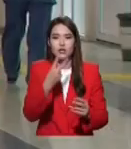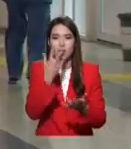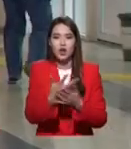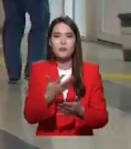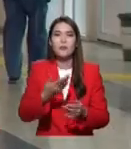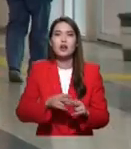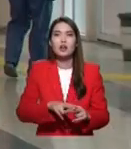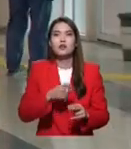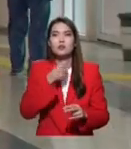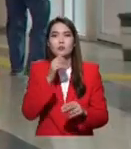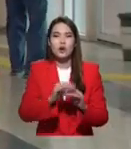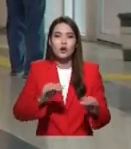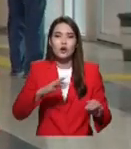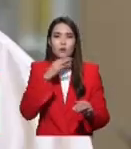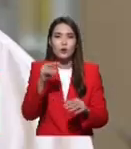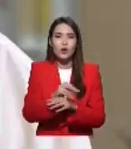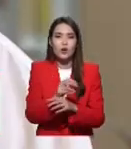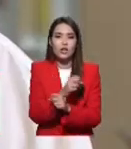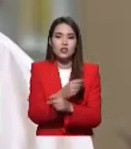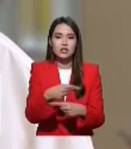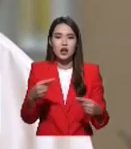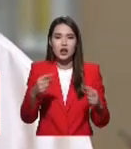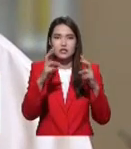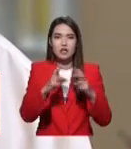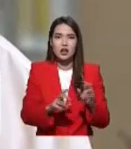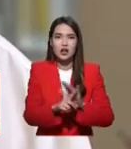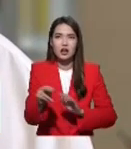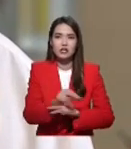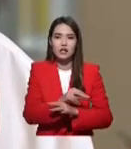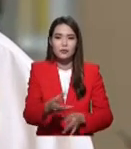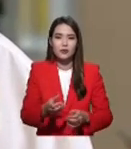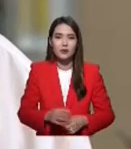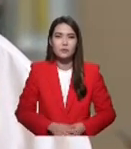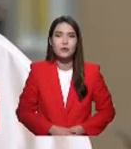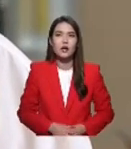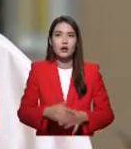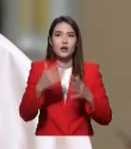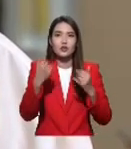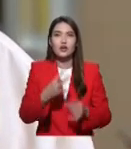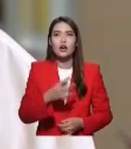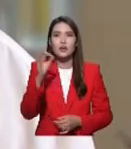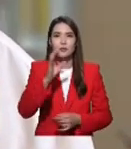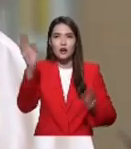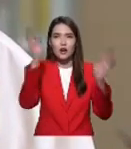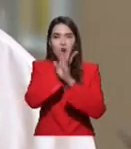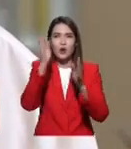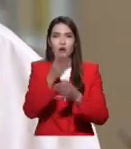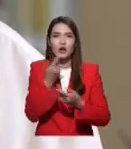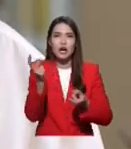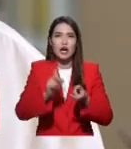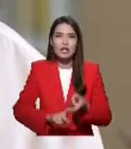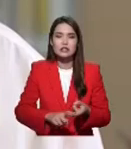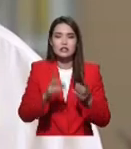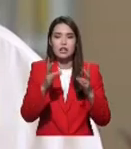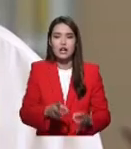білегі сынғандар көп, дейді травматолог. Из них 162 пациента пострадали. 162 пациент ауарайының қолайстығынан құлап